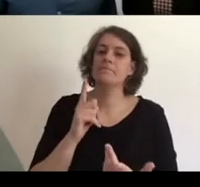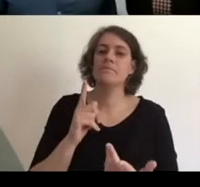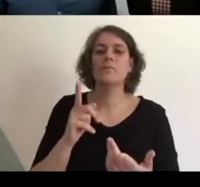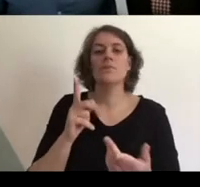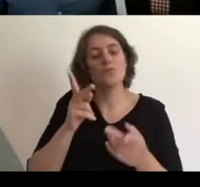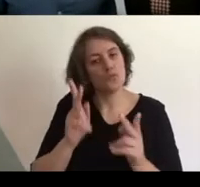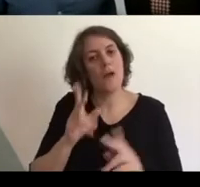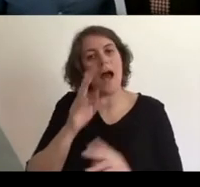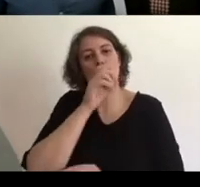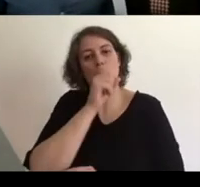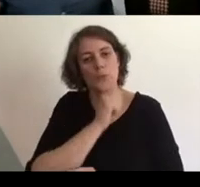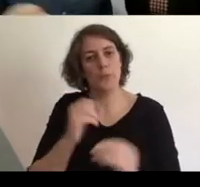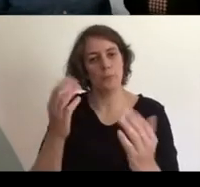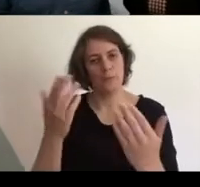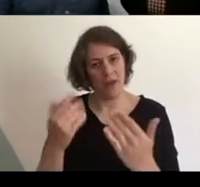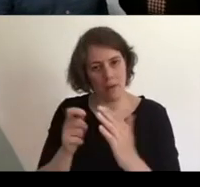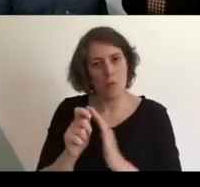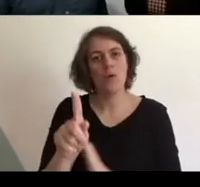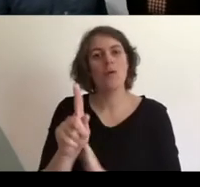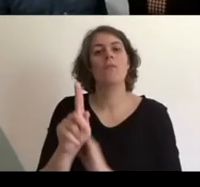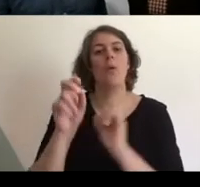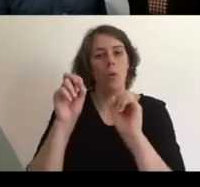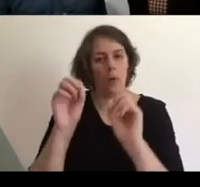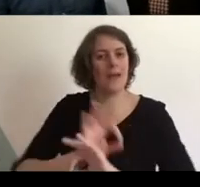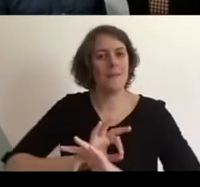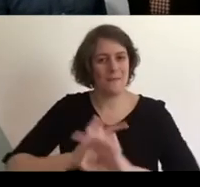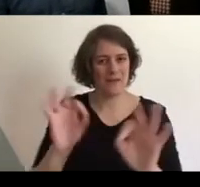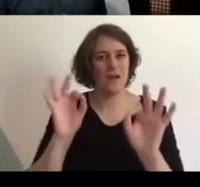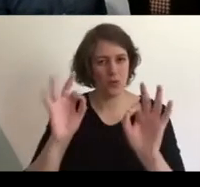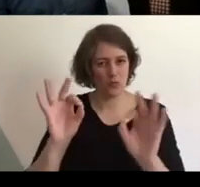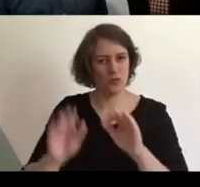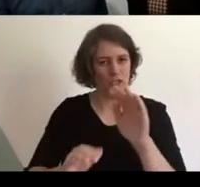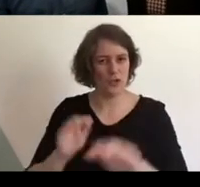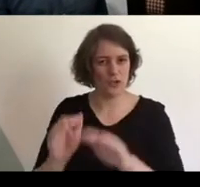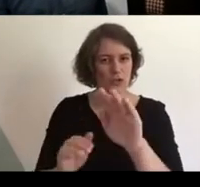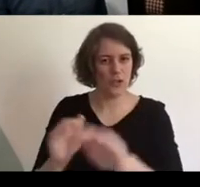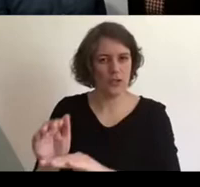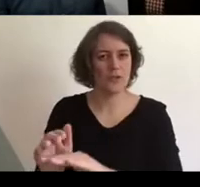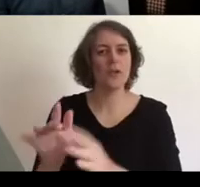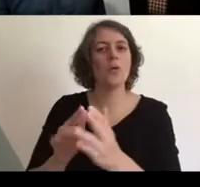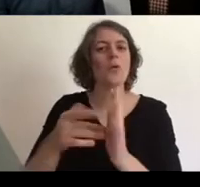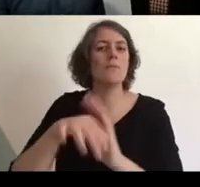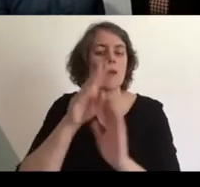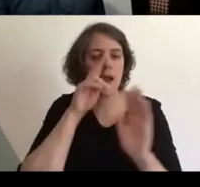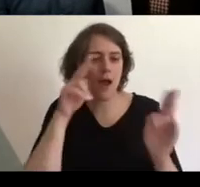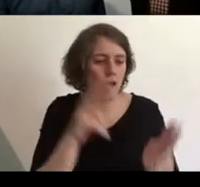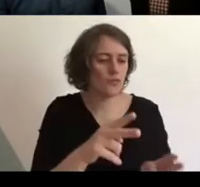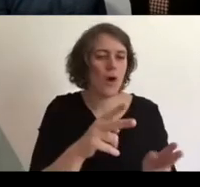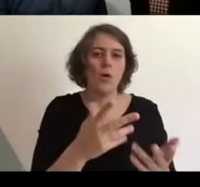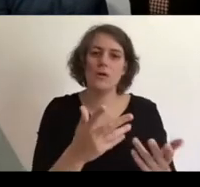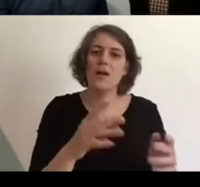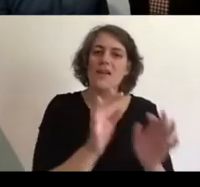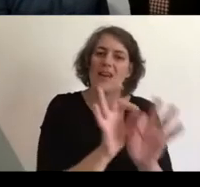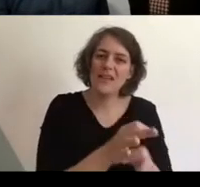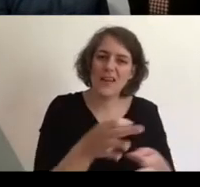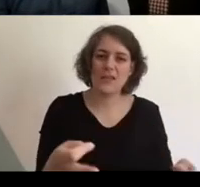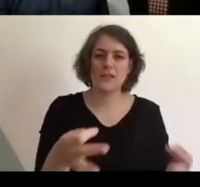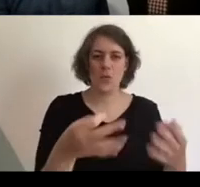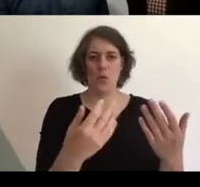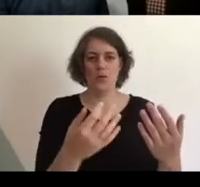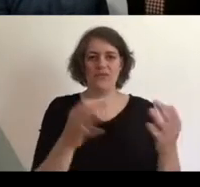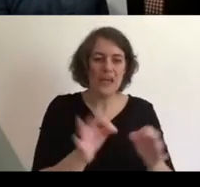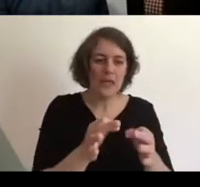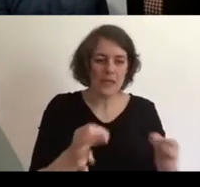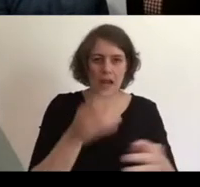Richtung. Weil dadurch natürlich auch nochmal genauer in Richtung der Leistungen und Qualifikationen geguckt wird und weniger auf